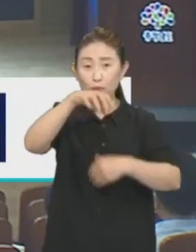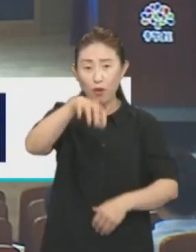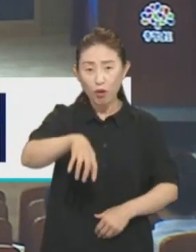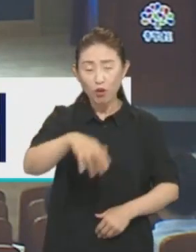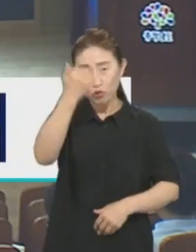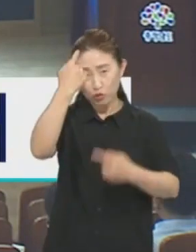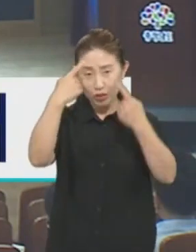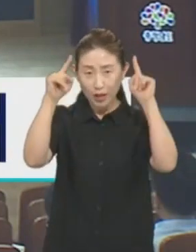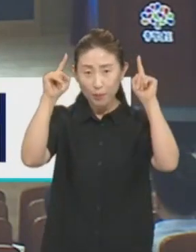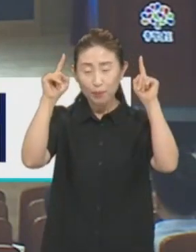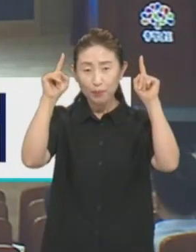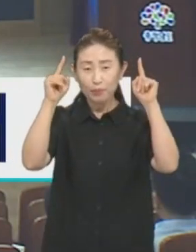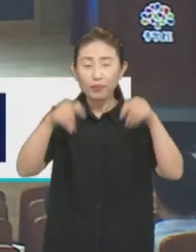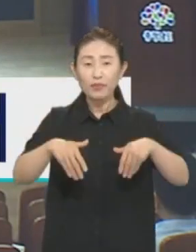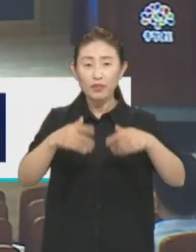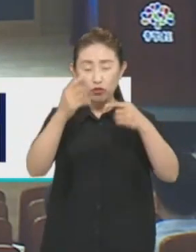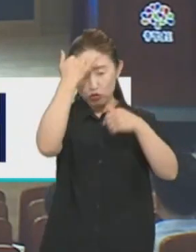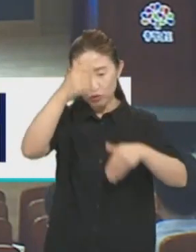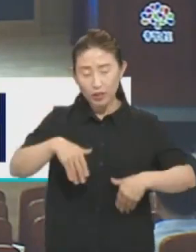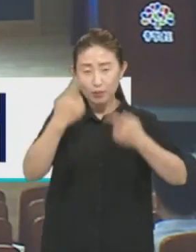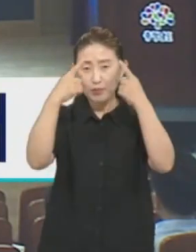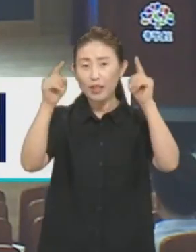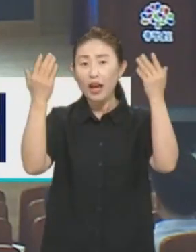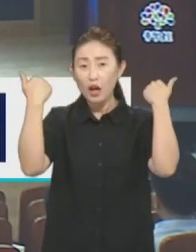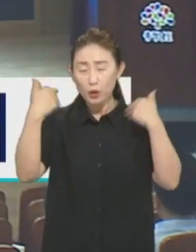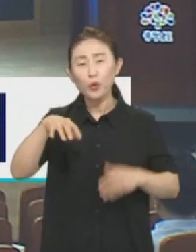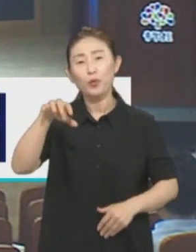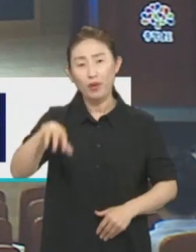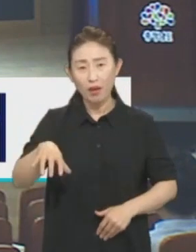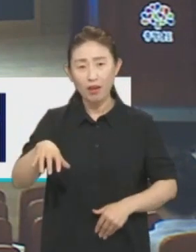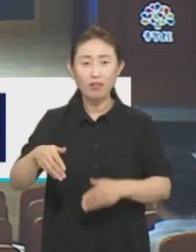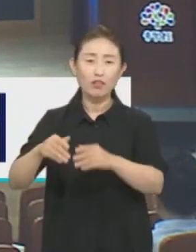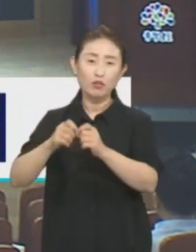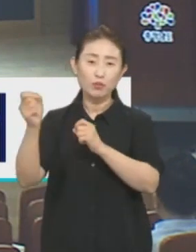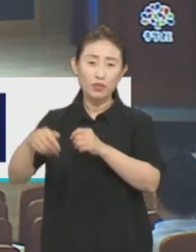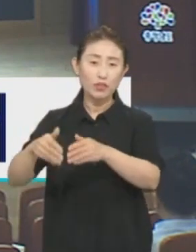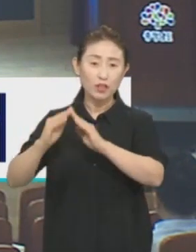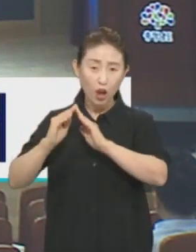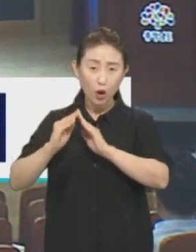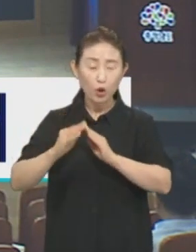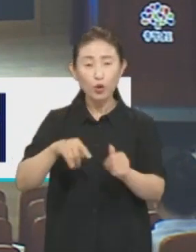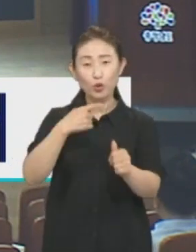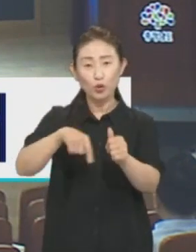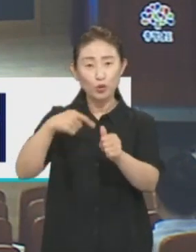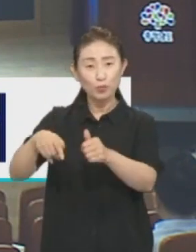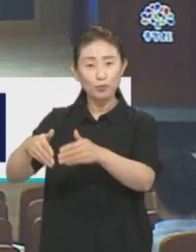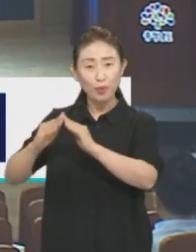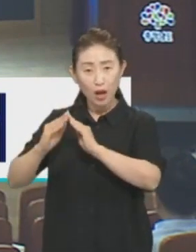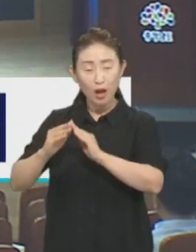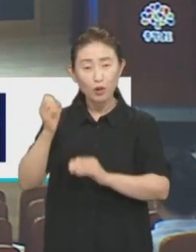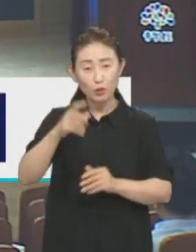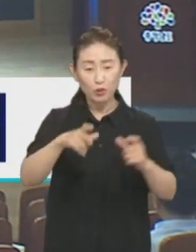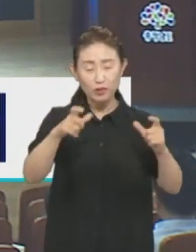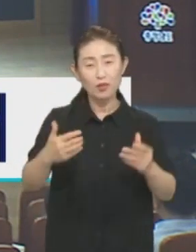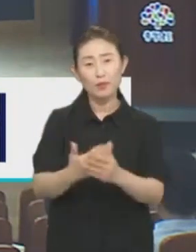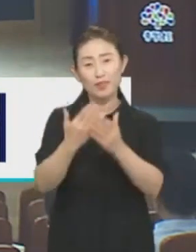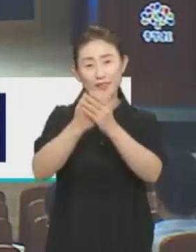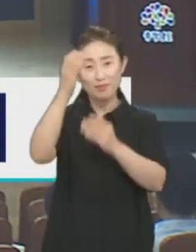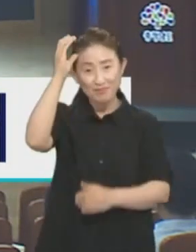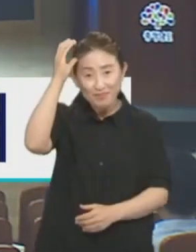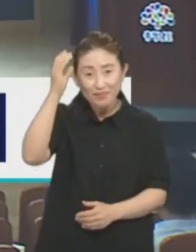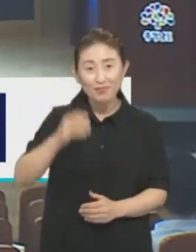산업동물의료원은 충남대 내포 캠퍼스 조성에 신호탄이 될 것으로 보여 교육 터전은 물론 도시 활성화가 기대되고